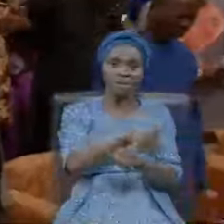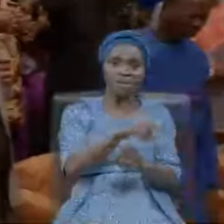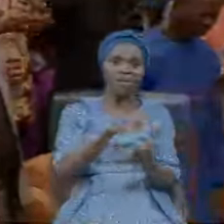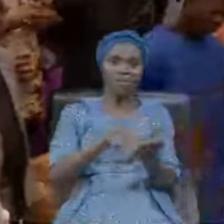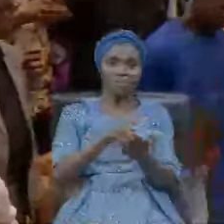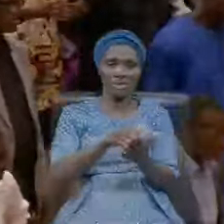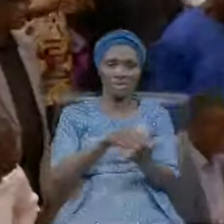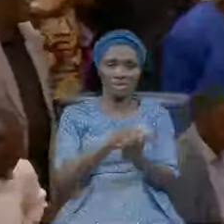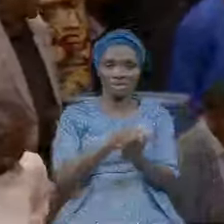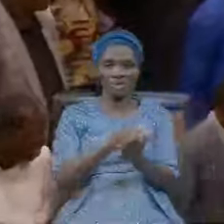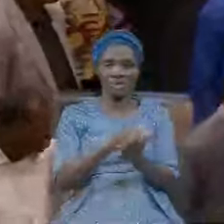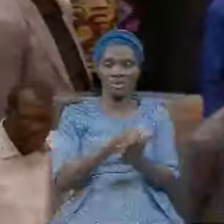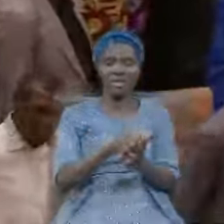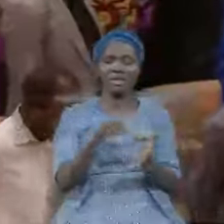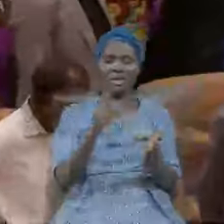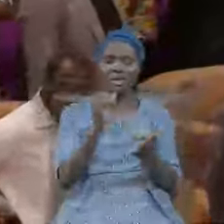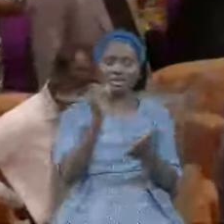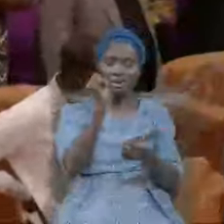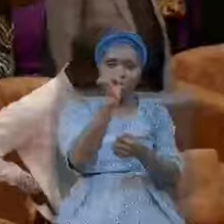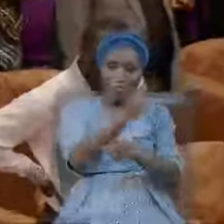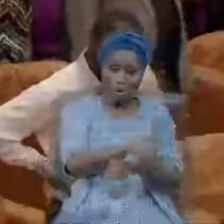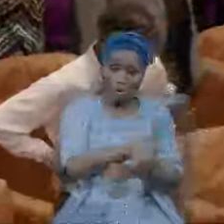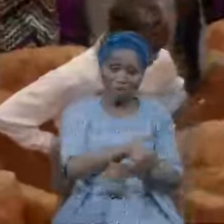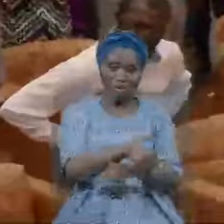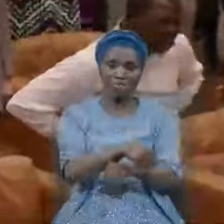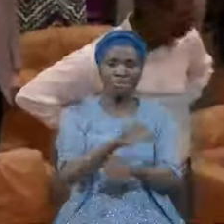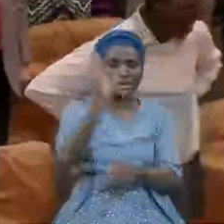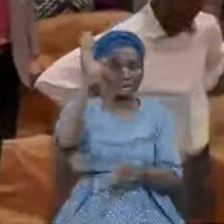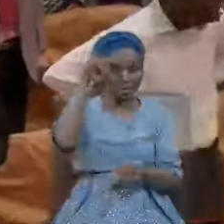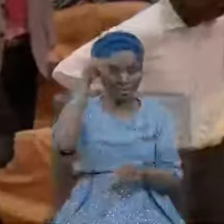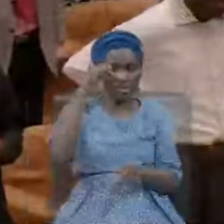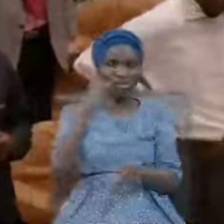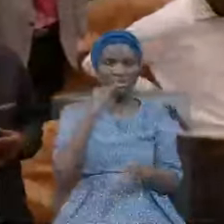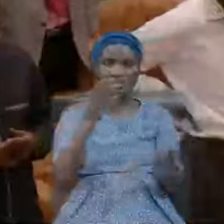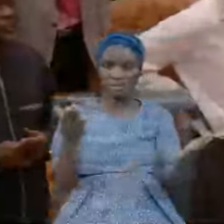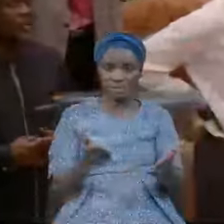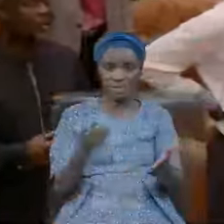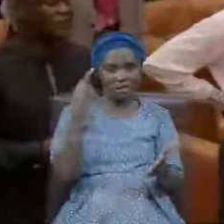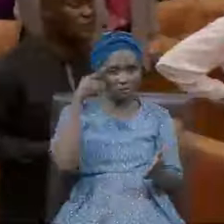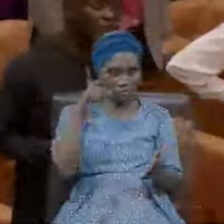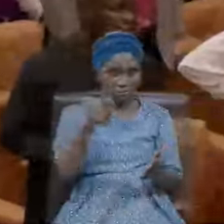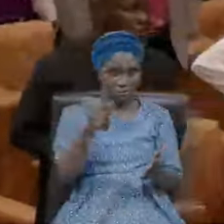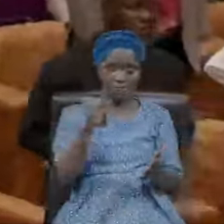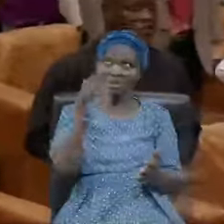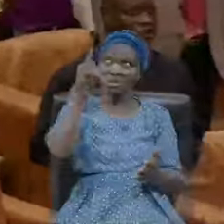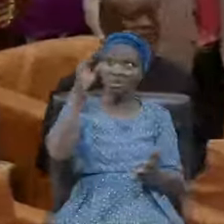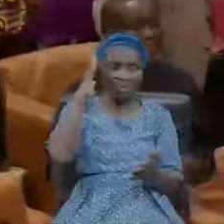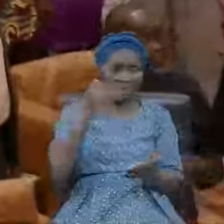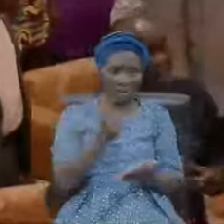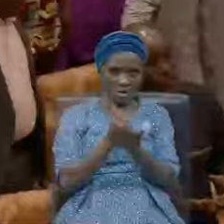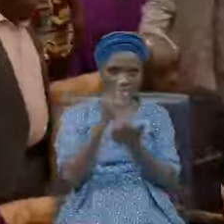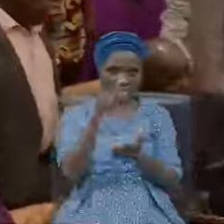faiblesse et l'obstination est disponible. Le Seigneur vous aidera.